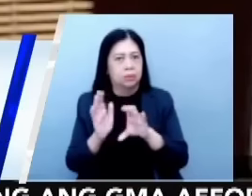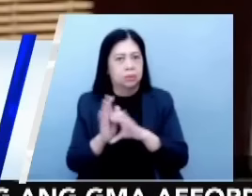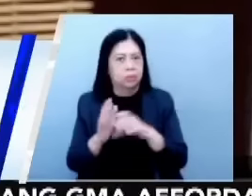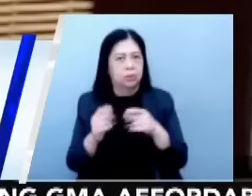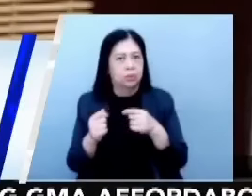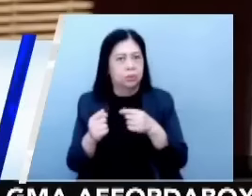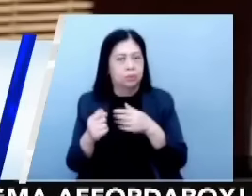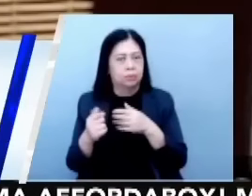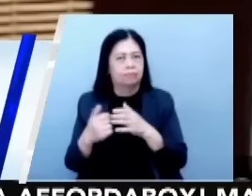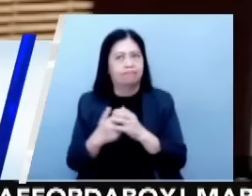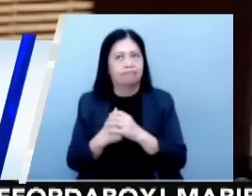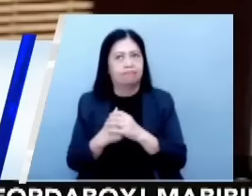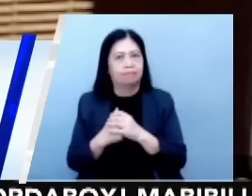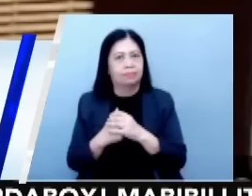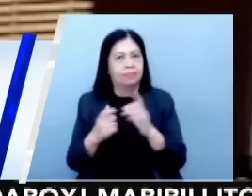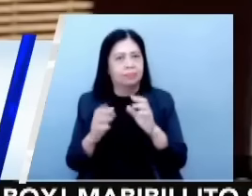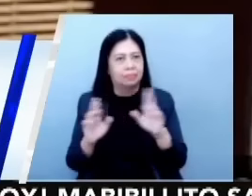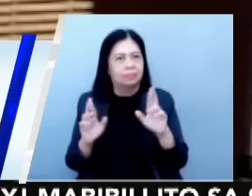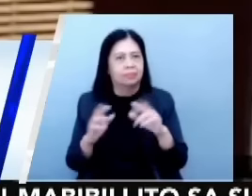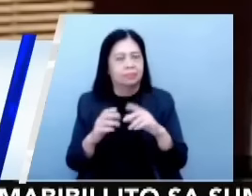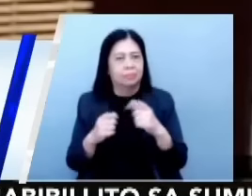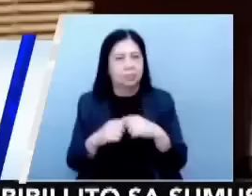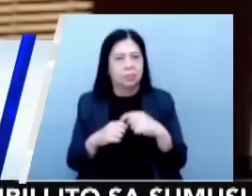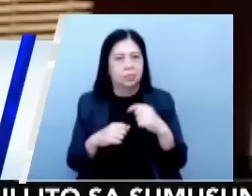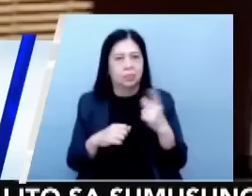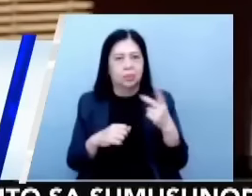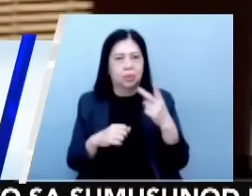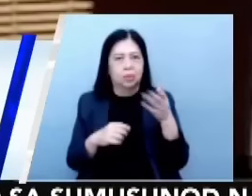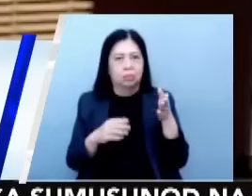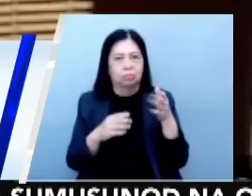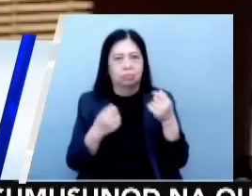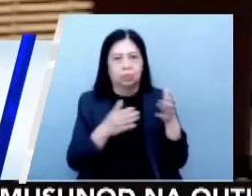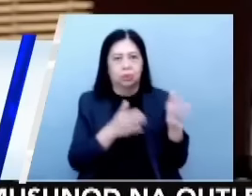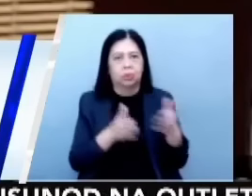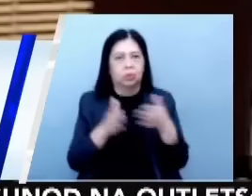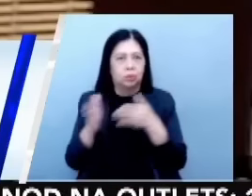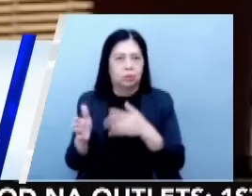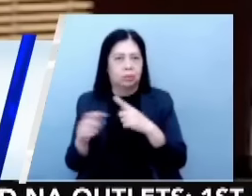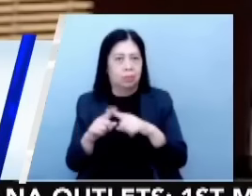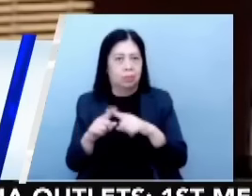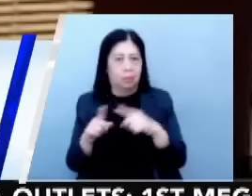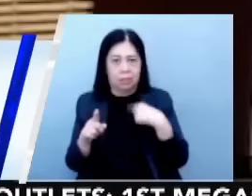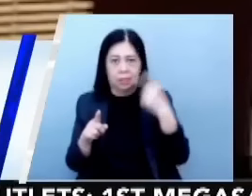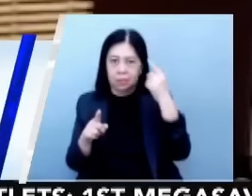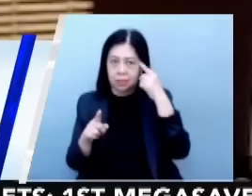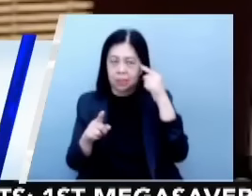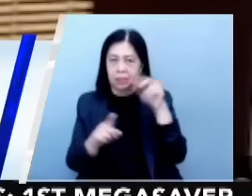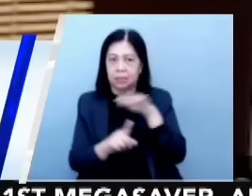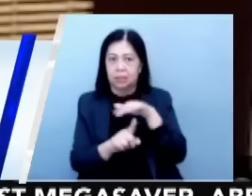has been launched from two fronts. Pero ang palagay ko, ito ay